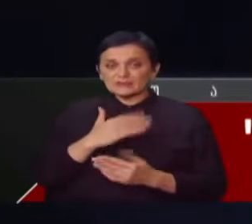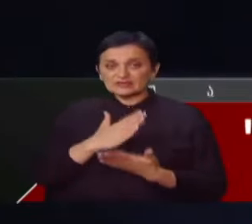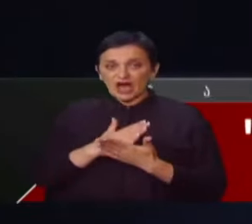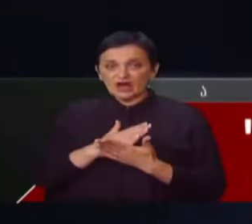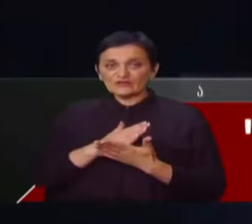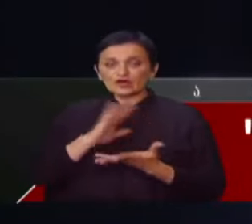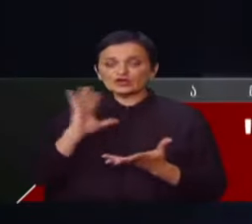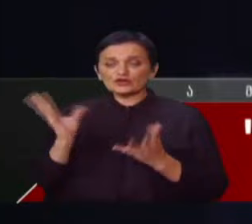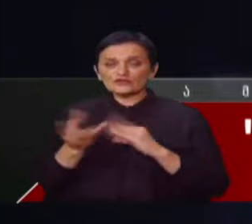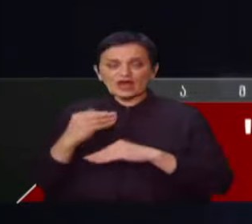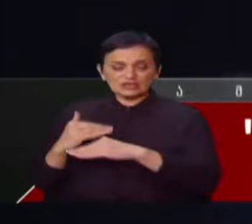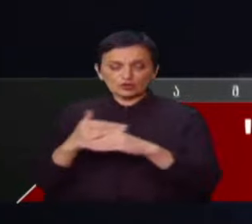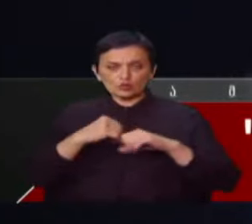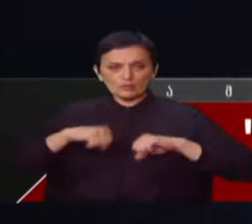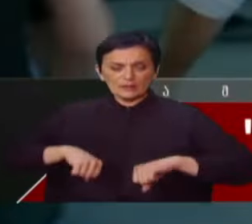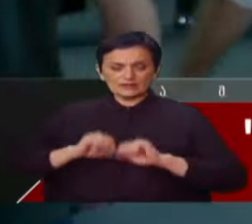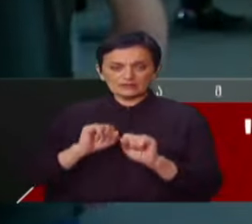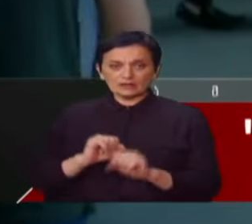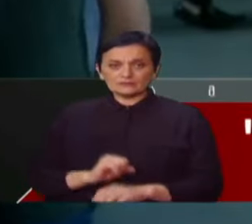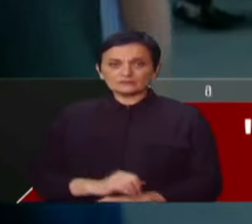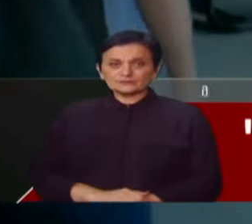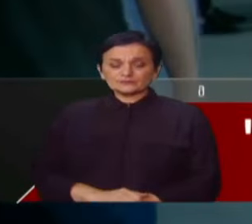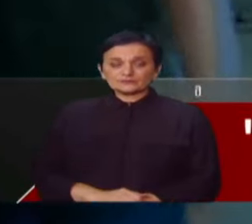ყველას უფლებების თანაბრად დამცველი.